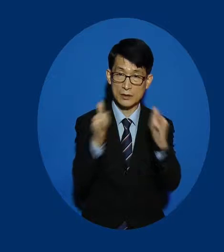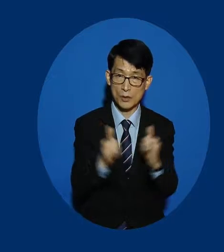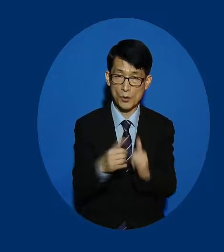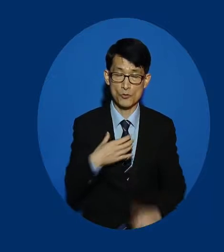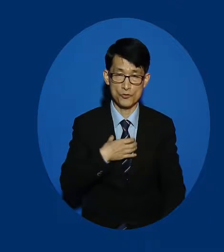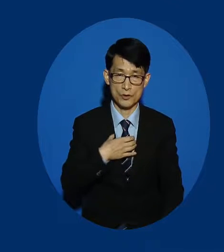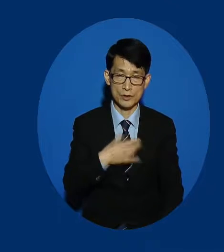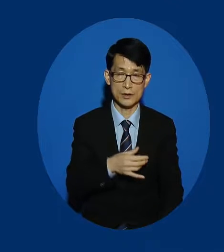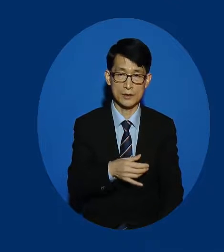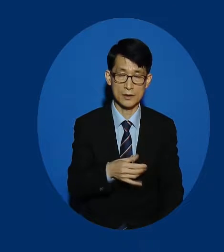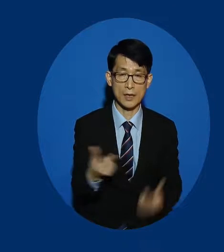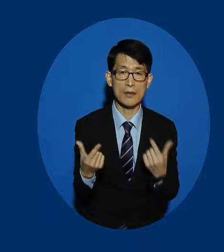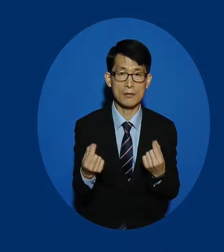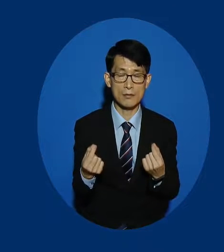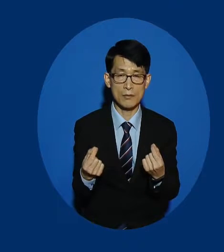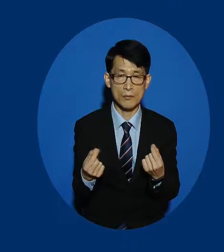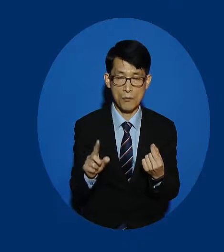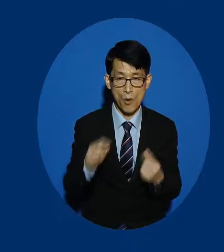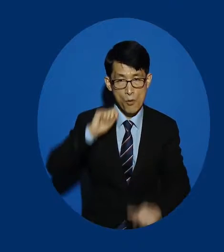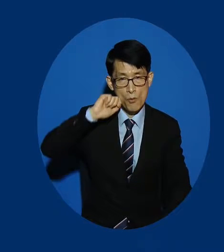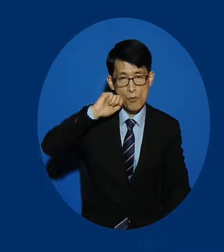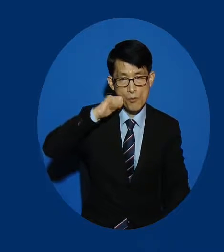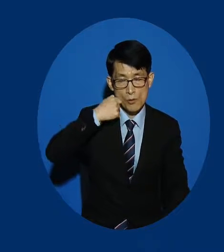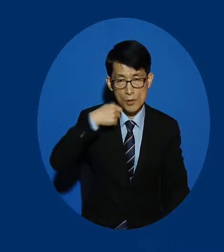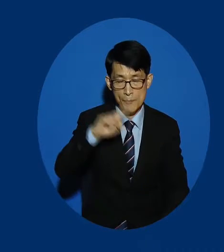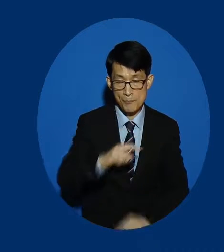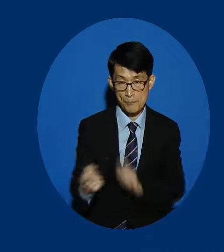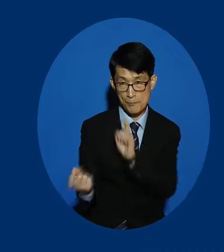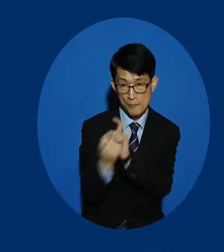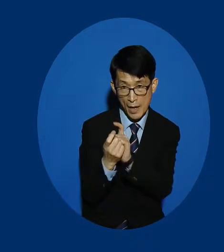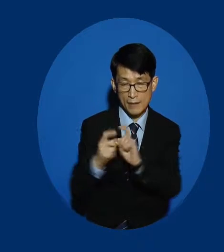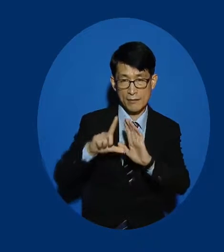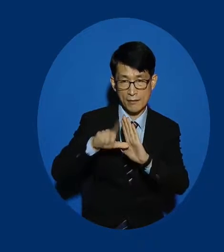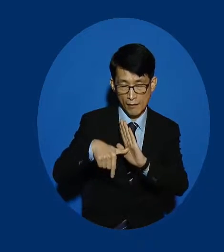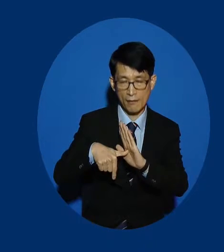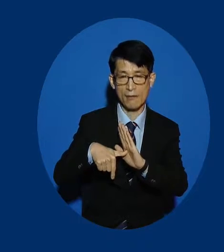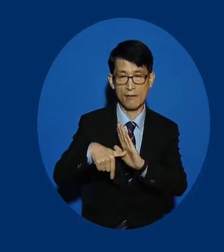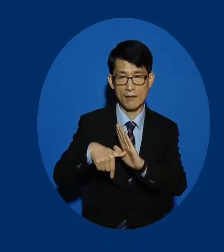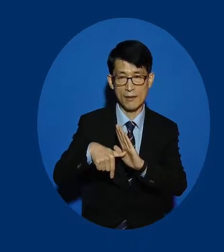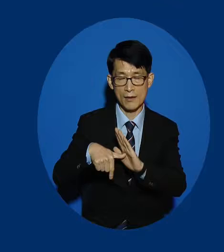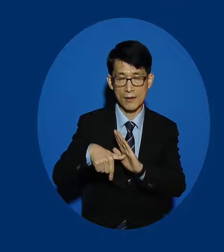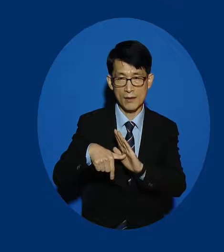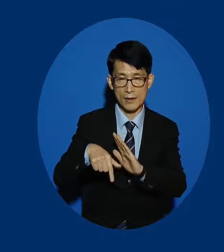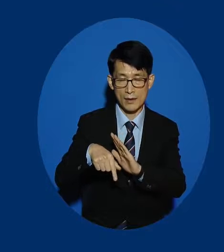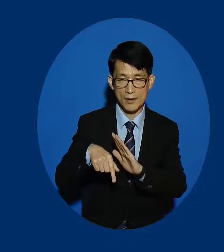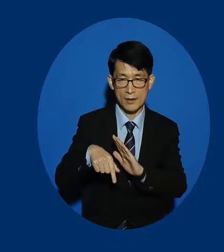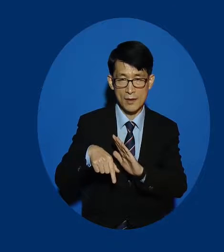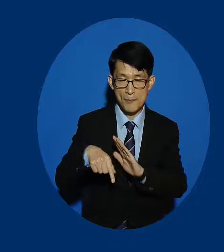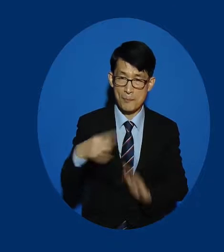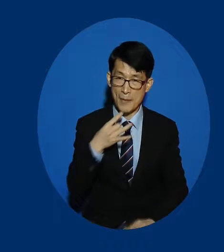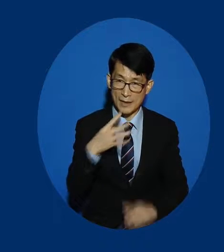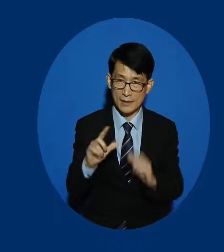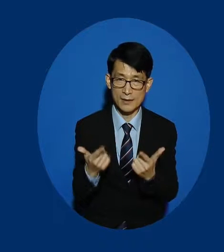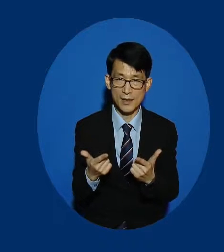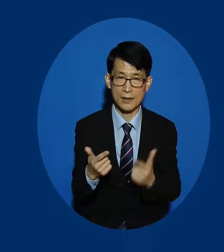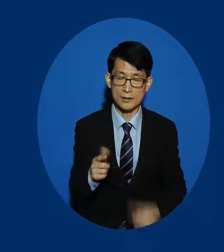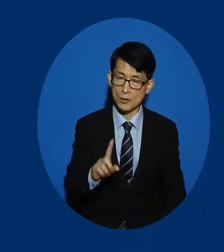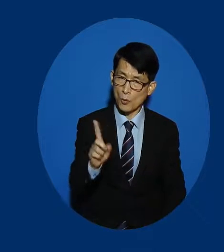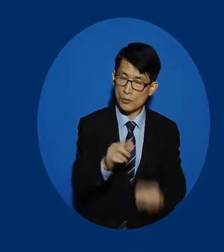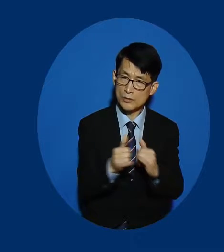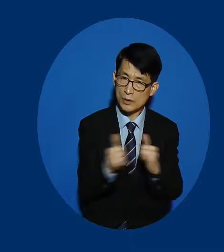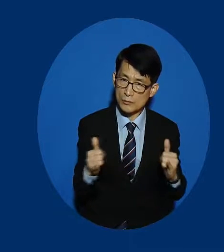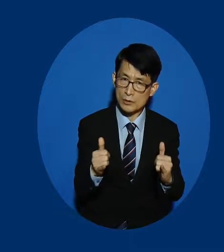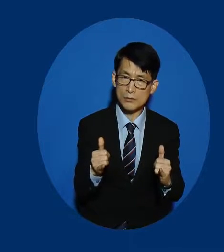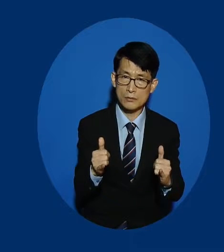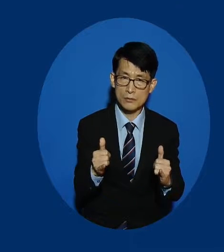위기인데 위기는 어떤 어려움에 봉착해서 어려움 속에 빠져 있는 것만의 위기는 아니고 또 어떤 사람들은